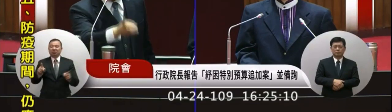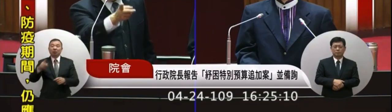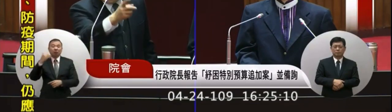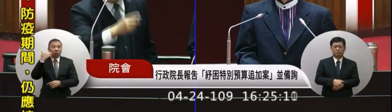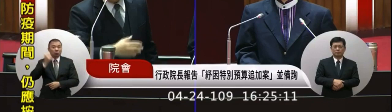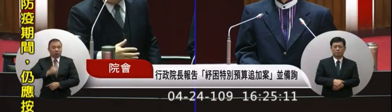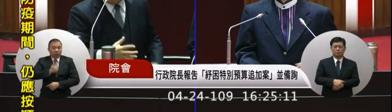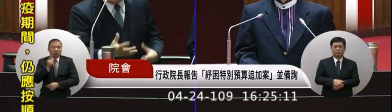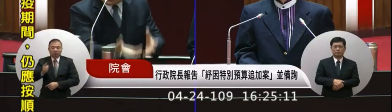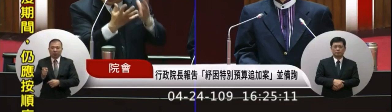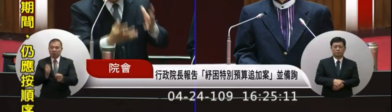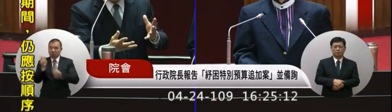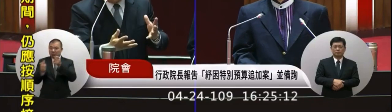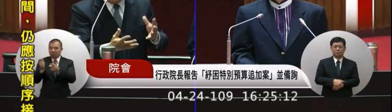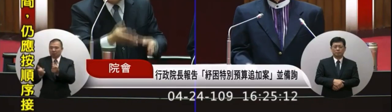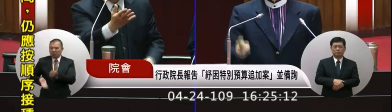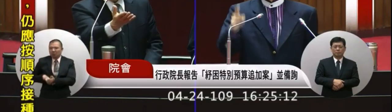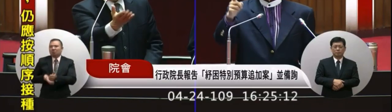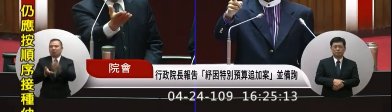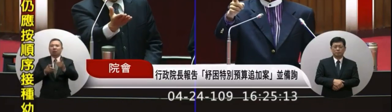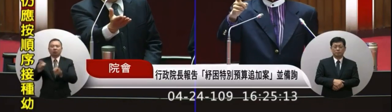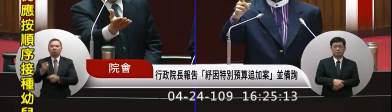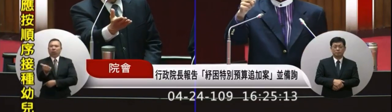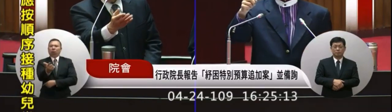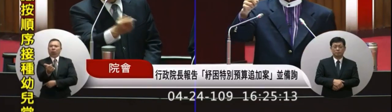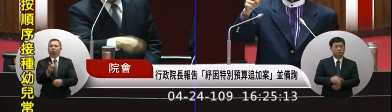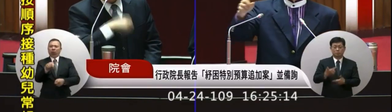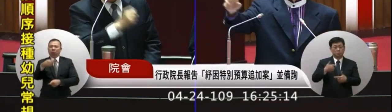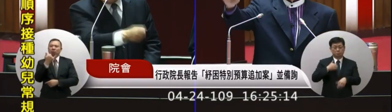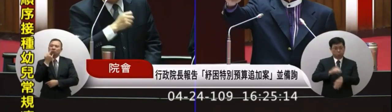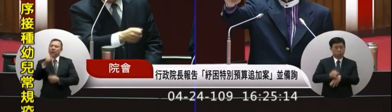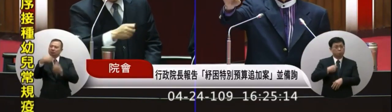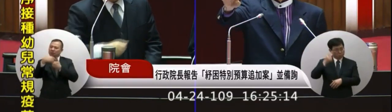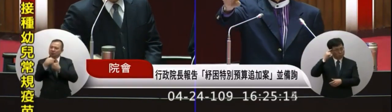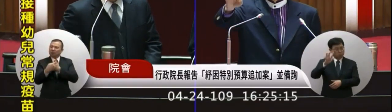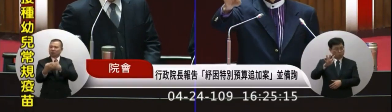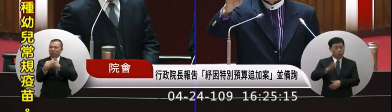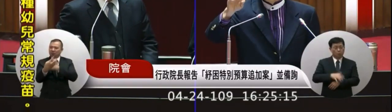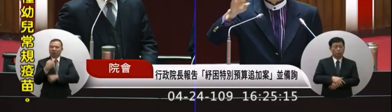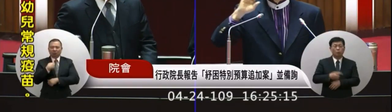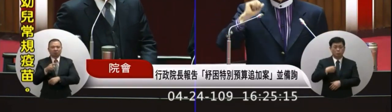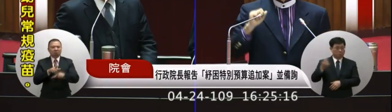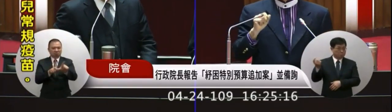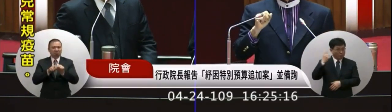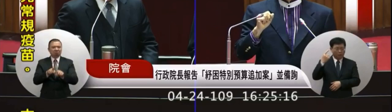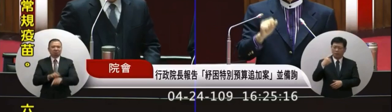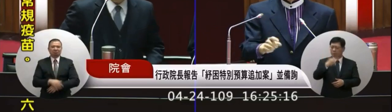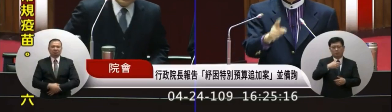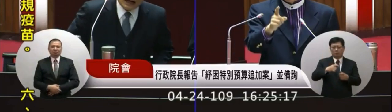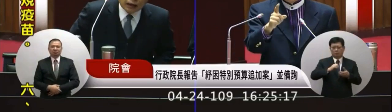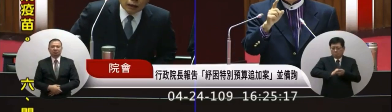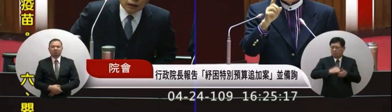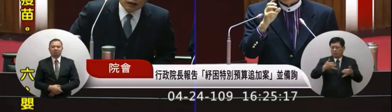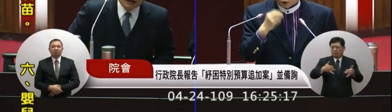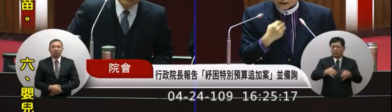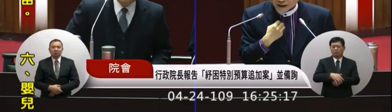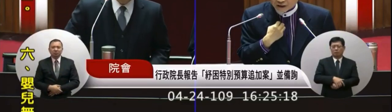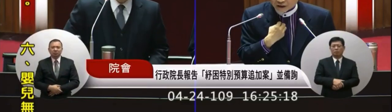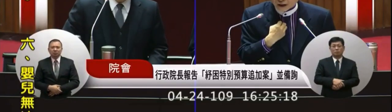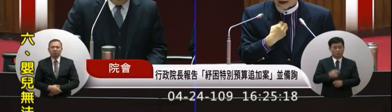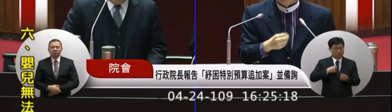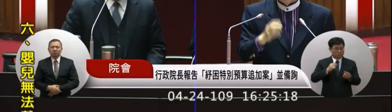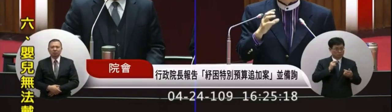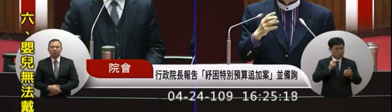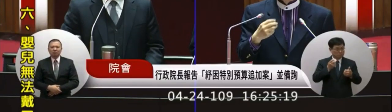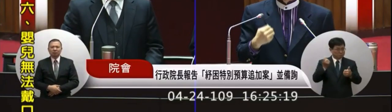消费，不就你更加搞？你想到啥话？你 自己搞。我想到。 啊，我就尽量来用。 因为我听起来还没有答案呢，我